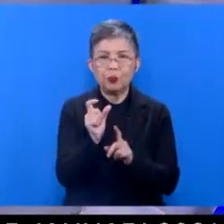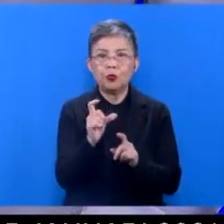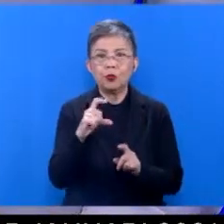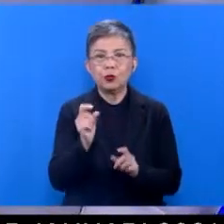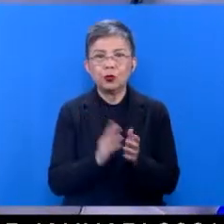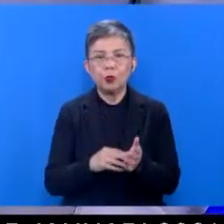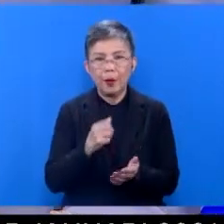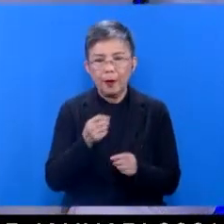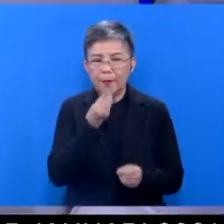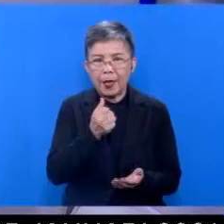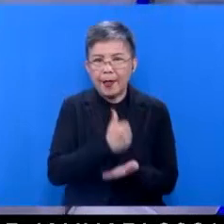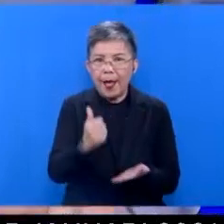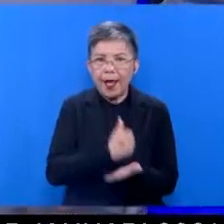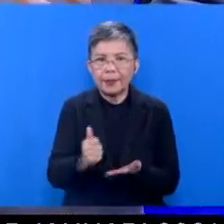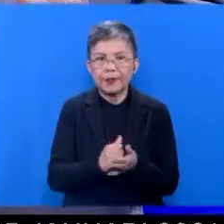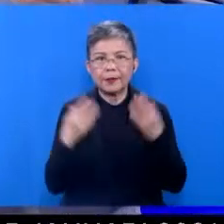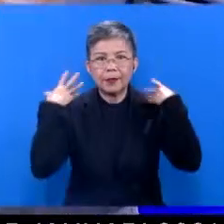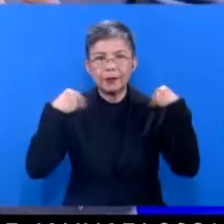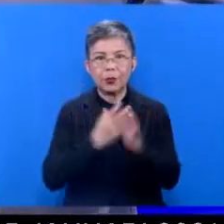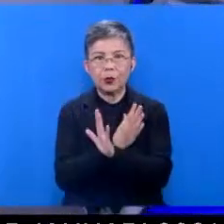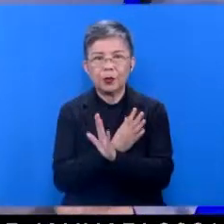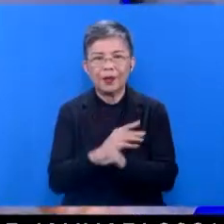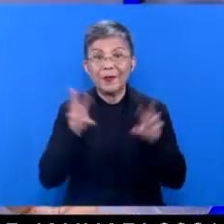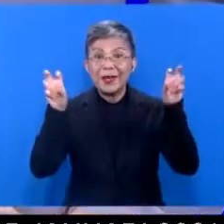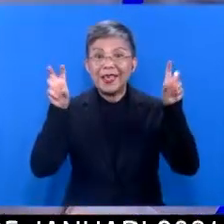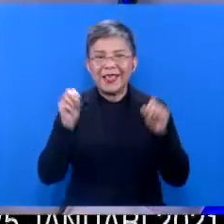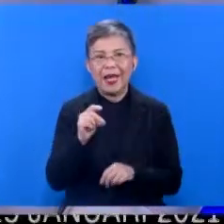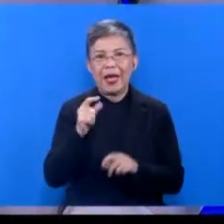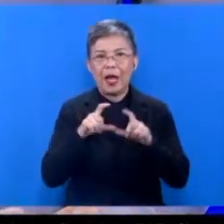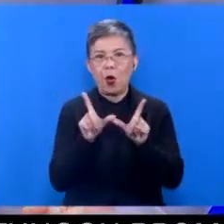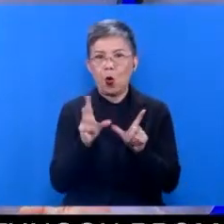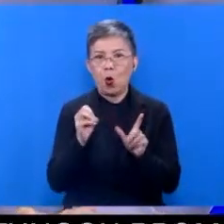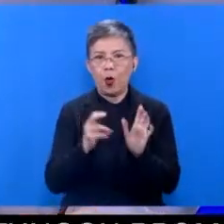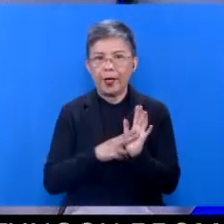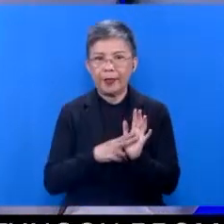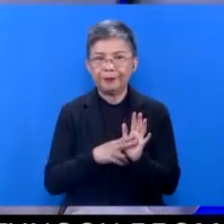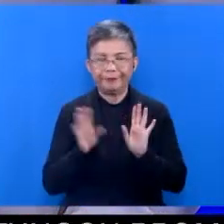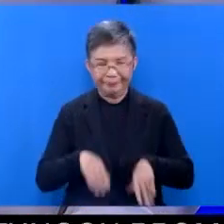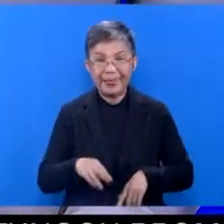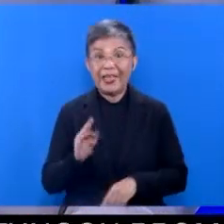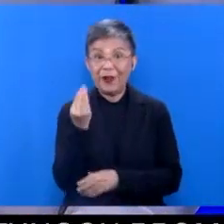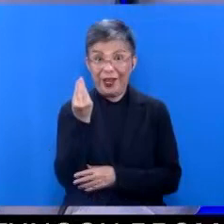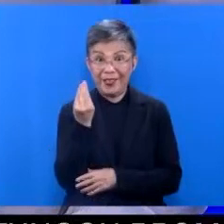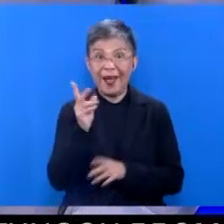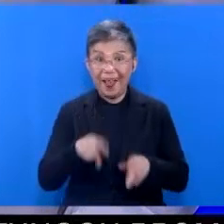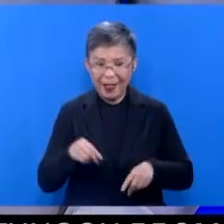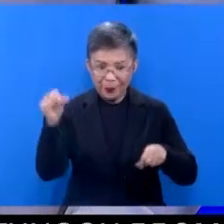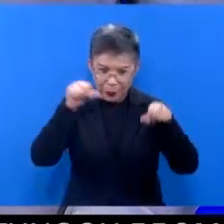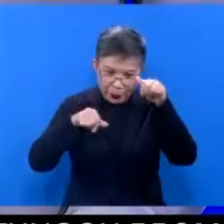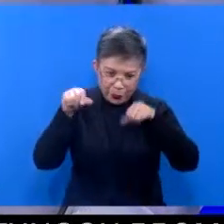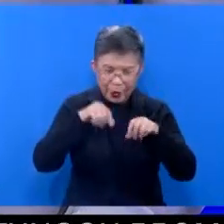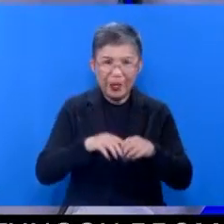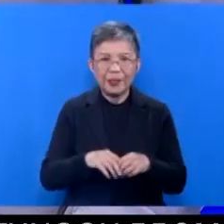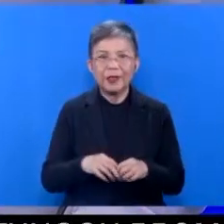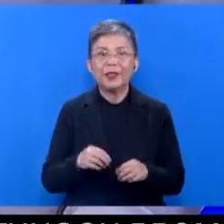Jawa Timur seperti rawon. Tapi tahukah Anda jika di Jakarta ada kuliner legendaris dengan bahan bumbu utamanya adalah